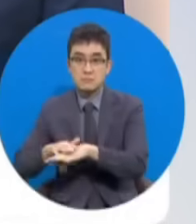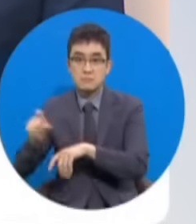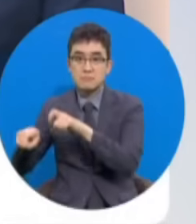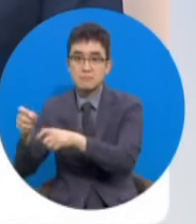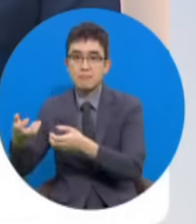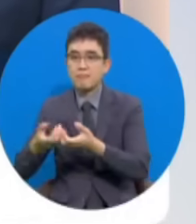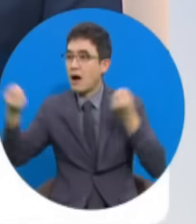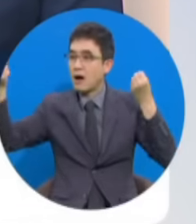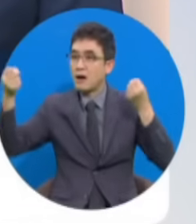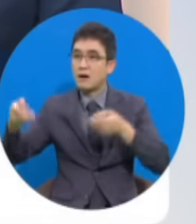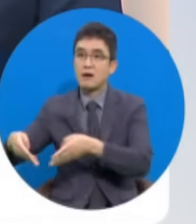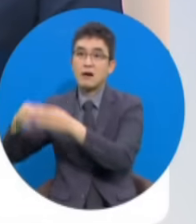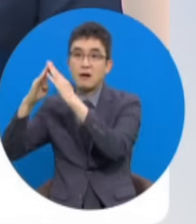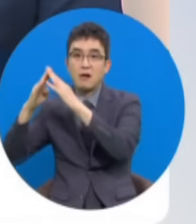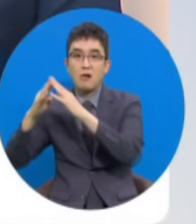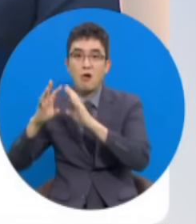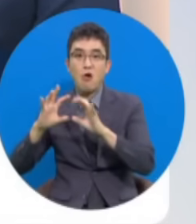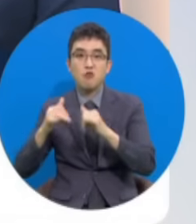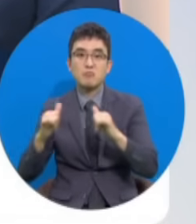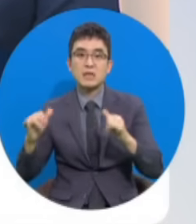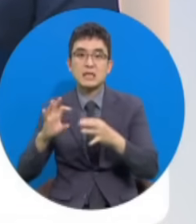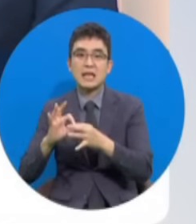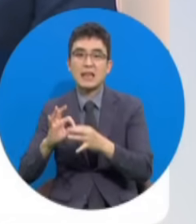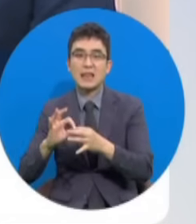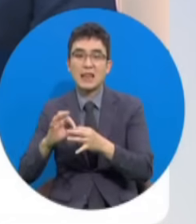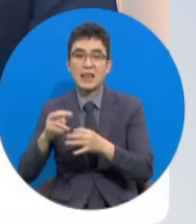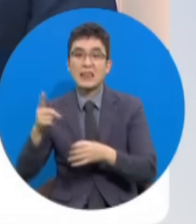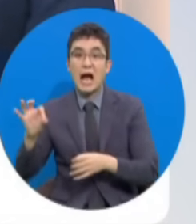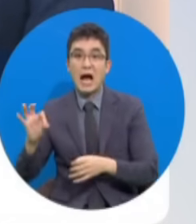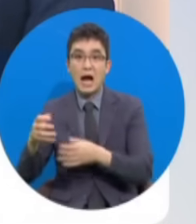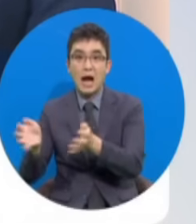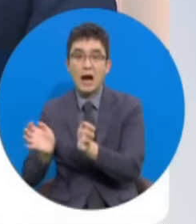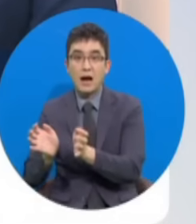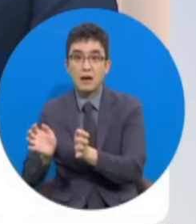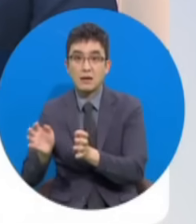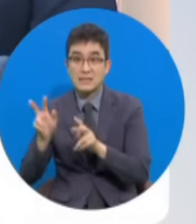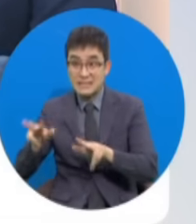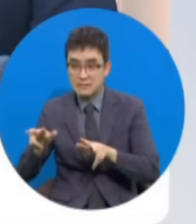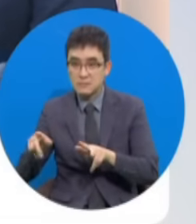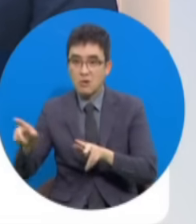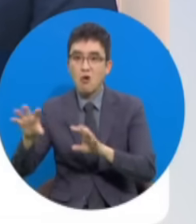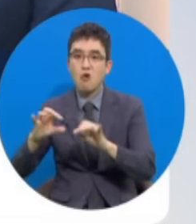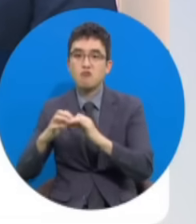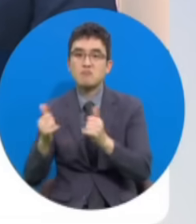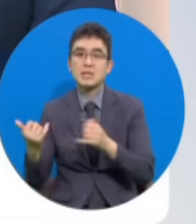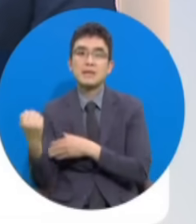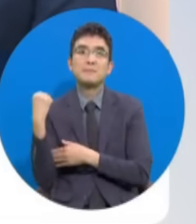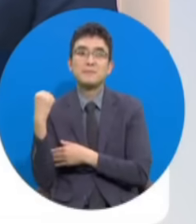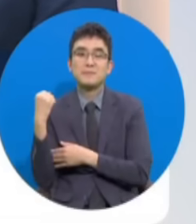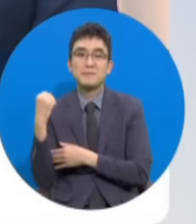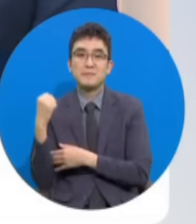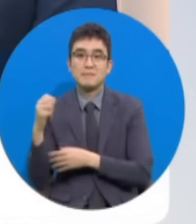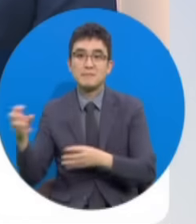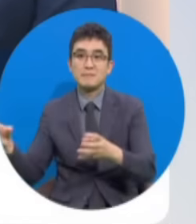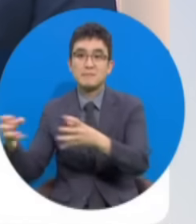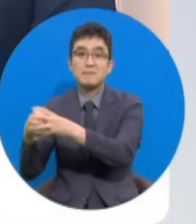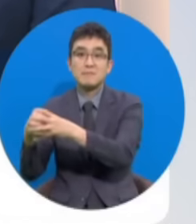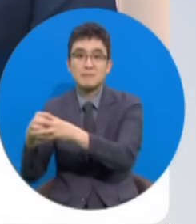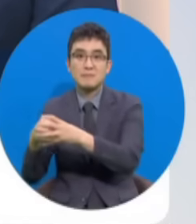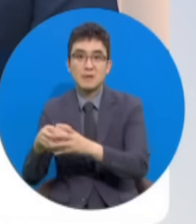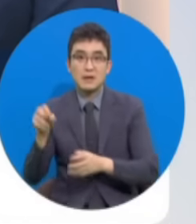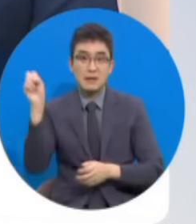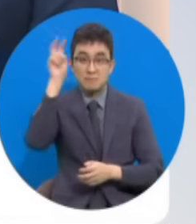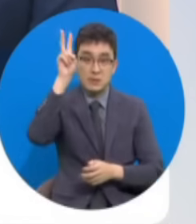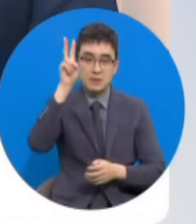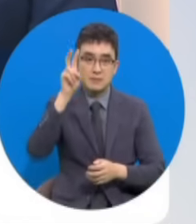차리셨어요. 예. 그렇게 국민의당이 만들어졌고 지금 어디가 있습니까? 국민의힘에가 있습니다. 네. 그러니까 우리가 봤을 때는 저런 말씀하시다가 갑자기 뛰쳐나갈 수가